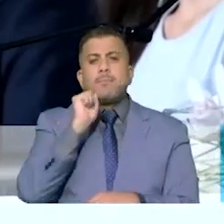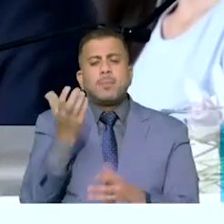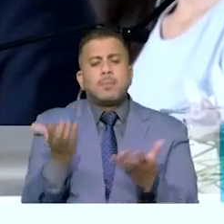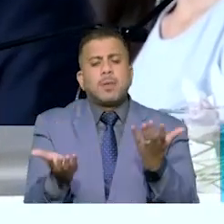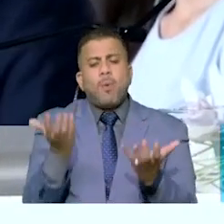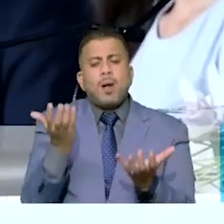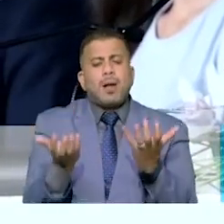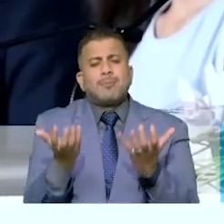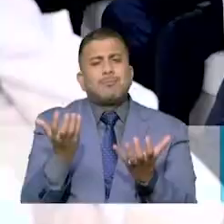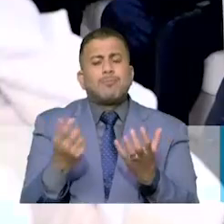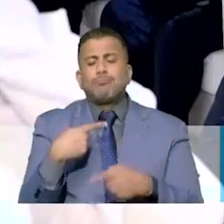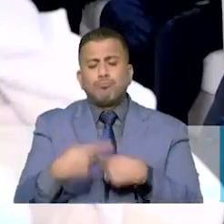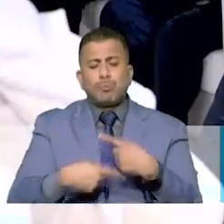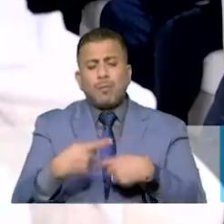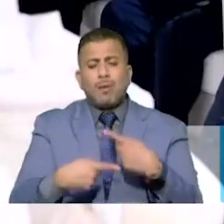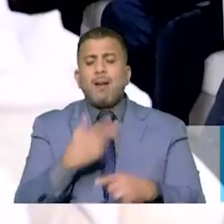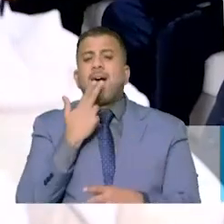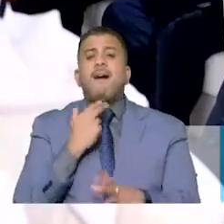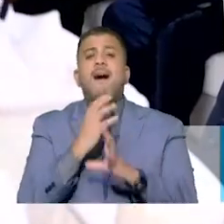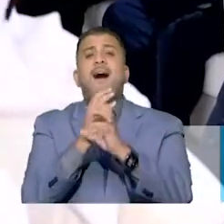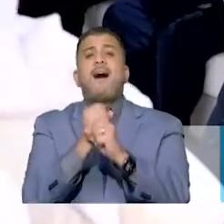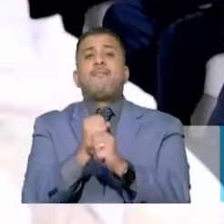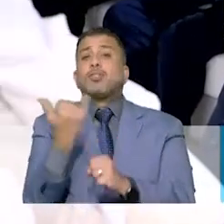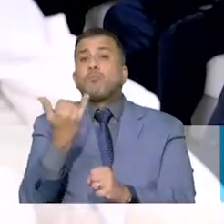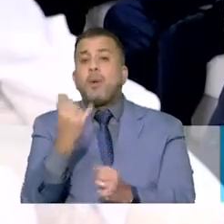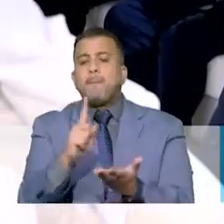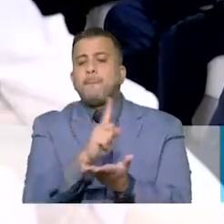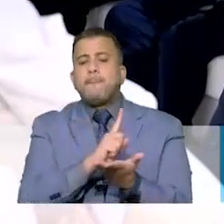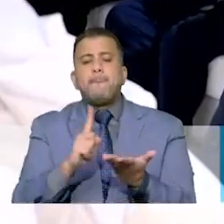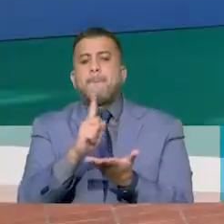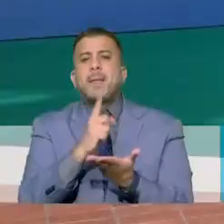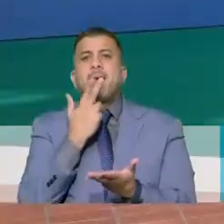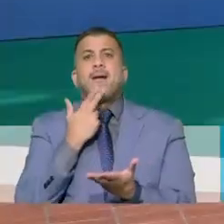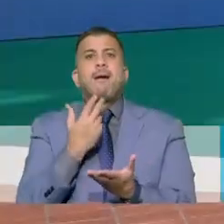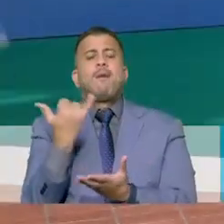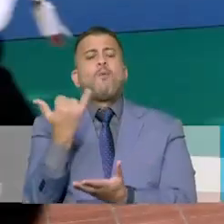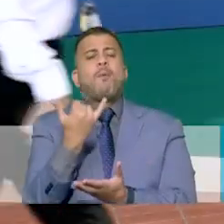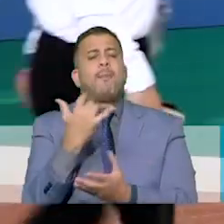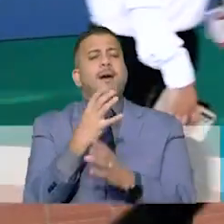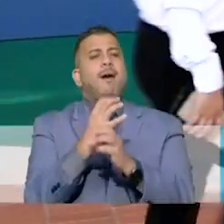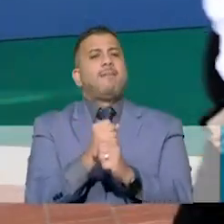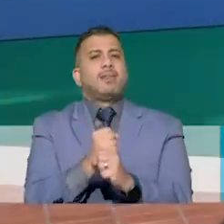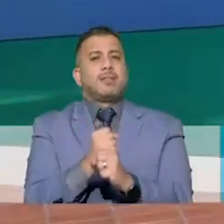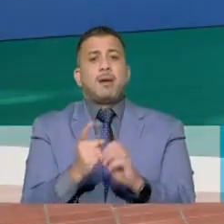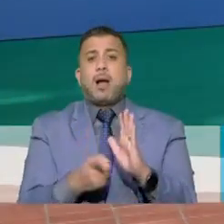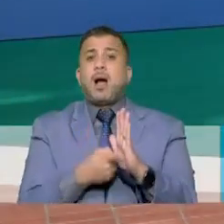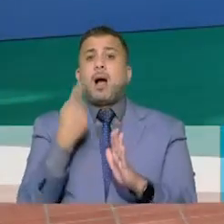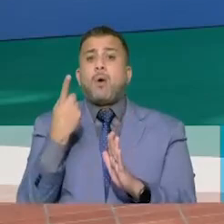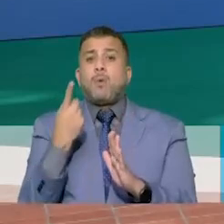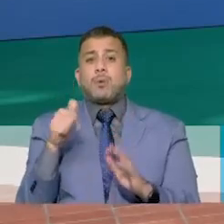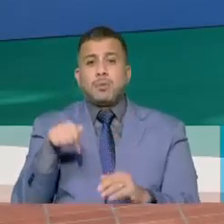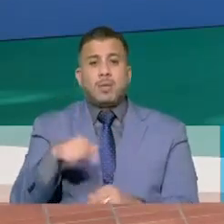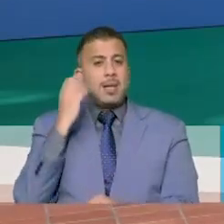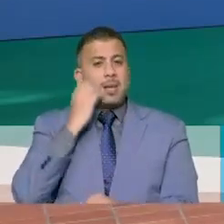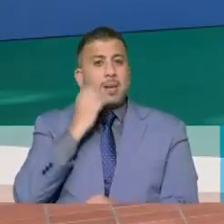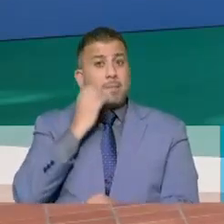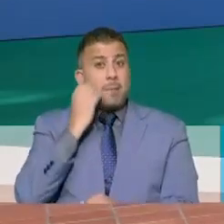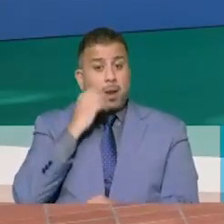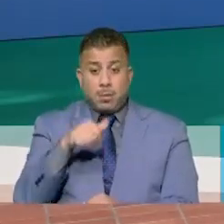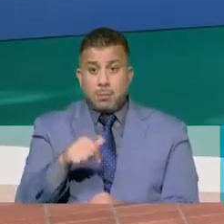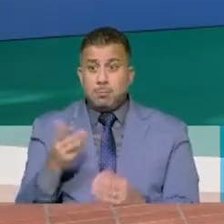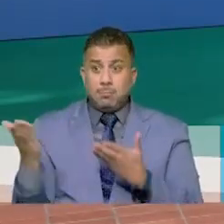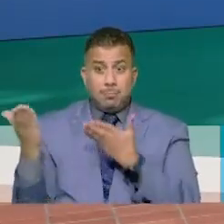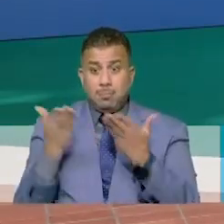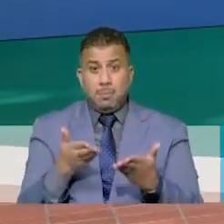بين التنميه المستدامه والحفاظ على البيئه هذا الحدث الدولي الاول من نوعه وتستضيفه الامارات يشكل